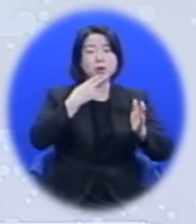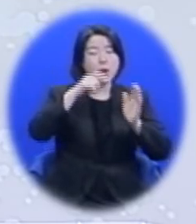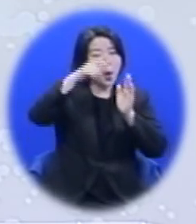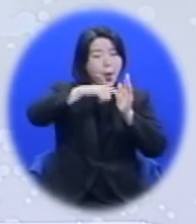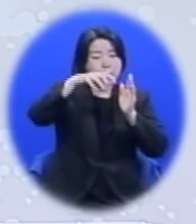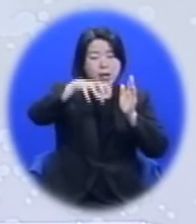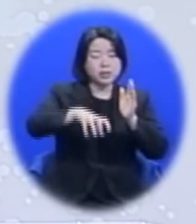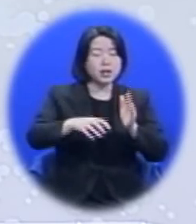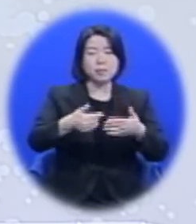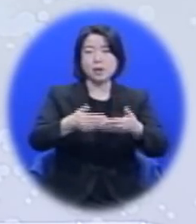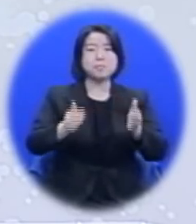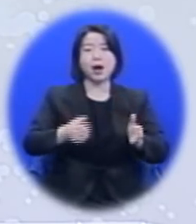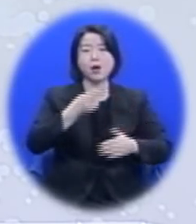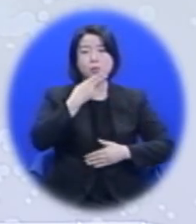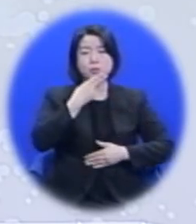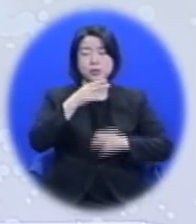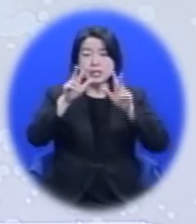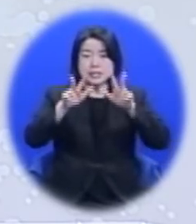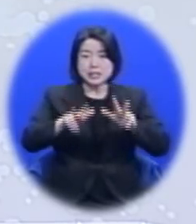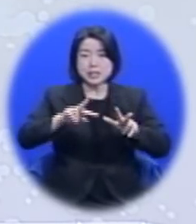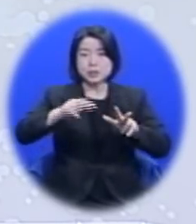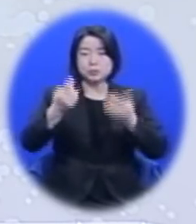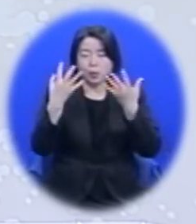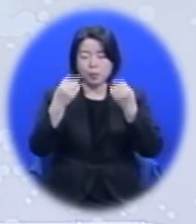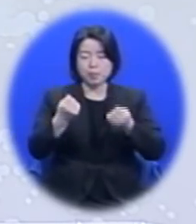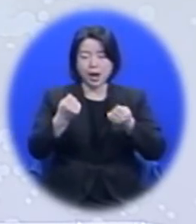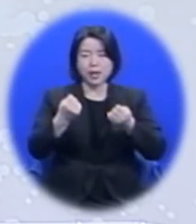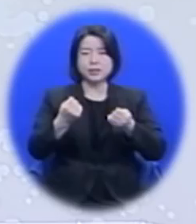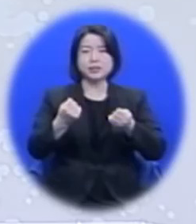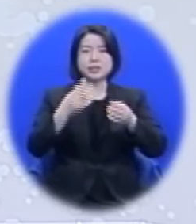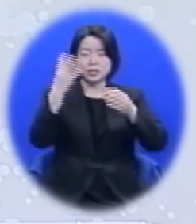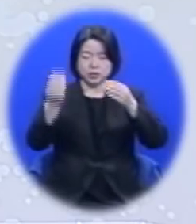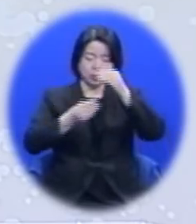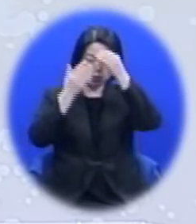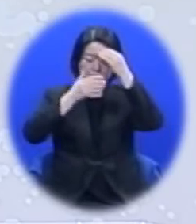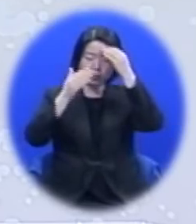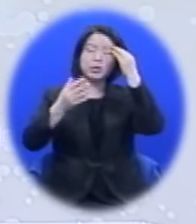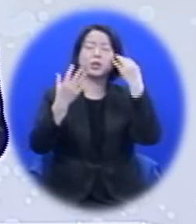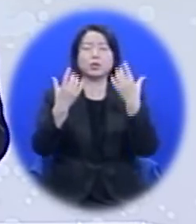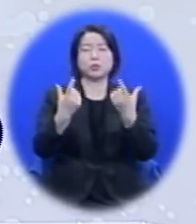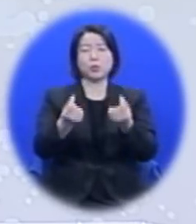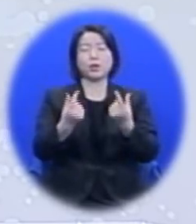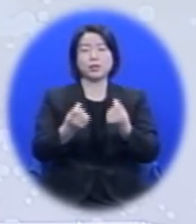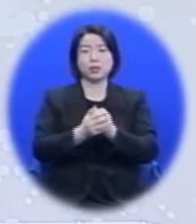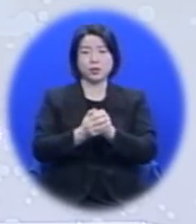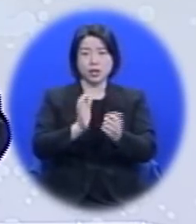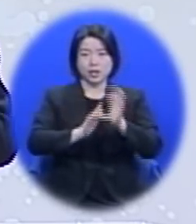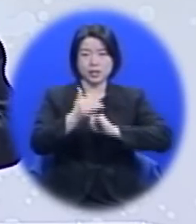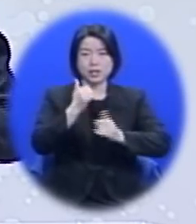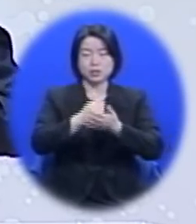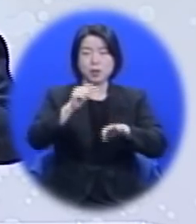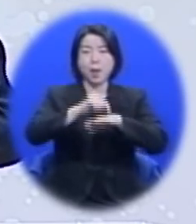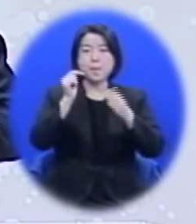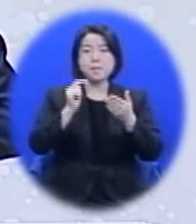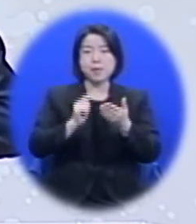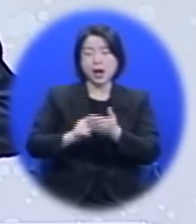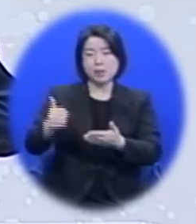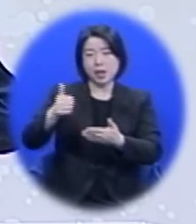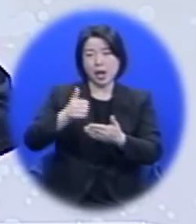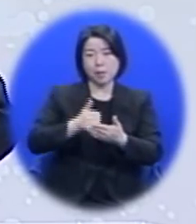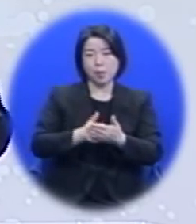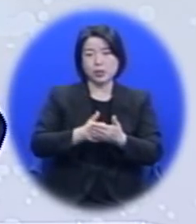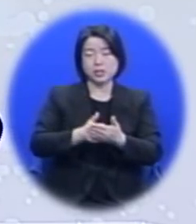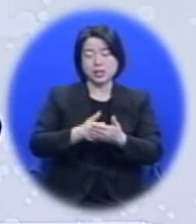없었어요. 지금도 많은 성도들에게 똑같습니다. 예수님을 마음에 모실 마음의